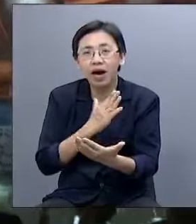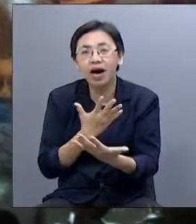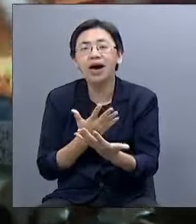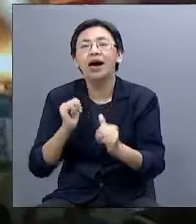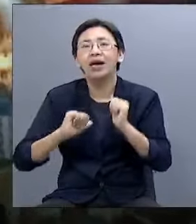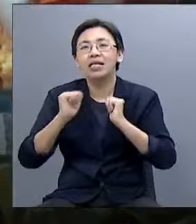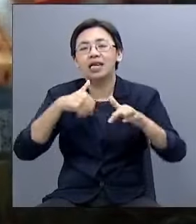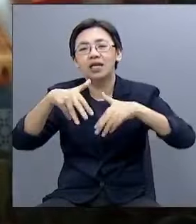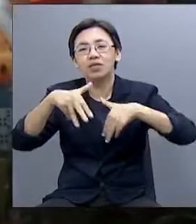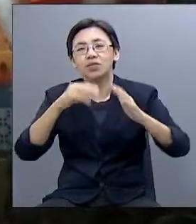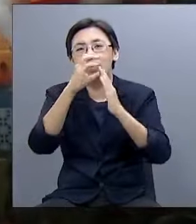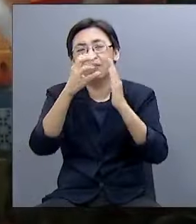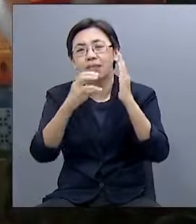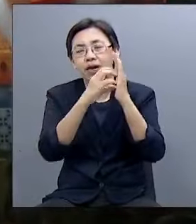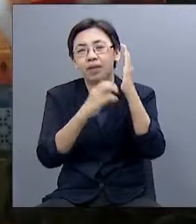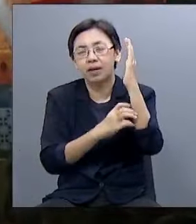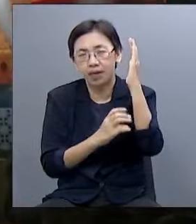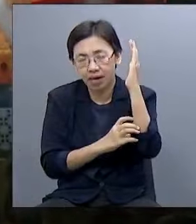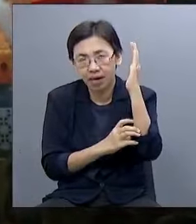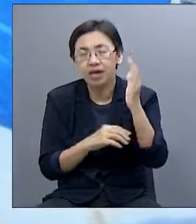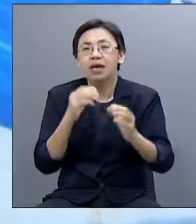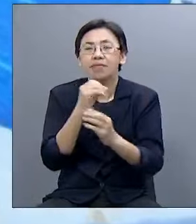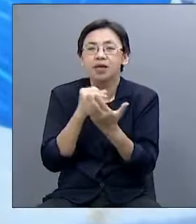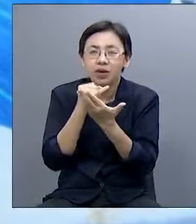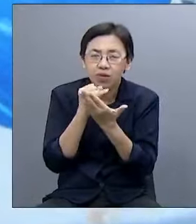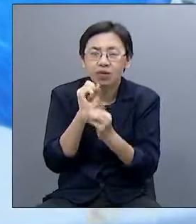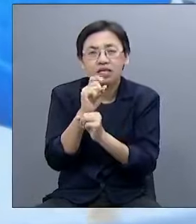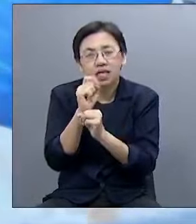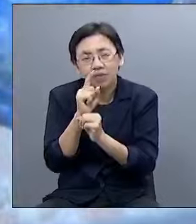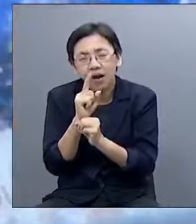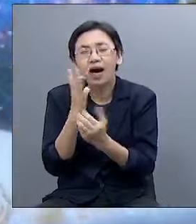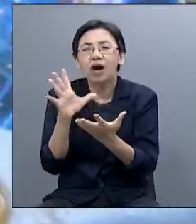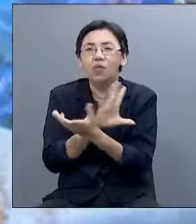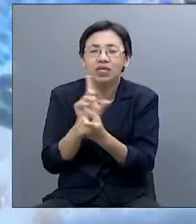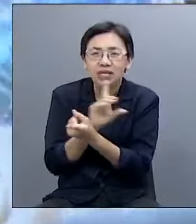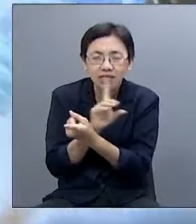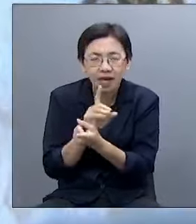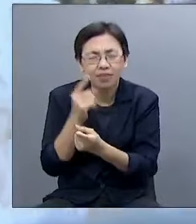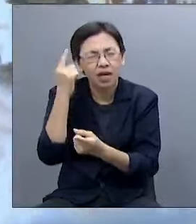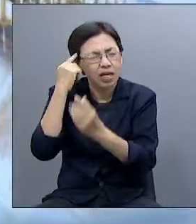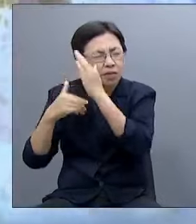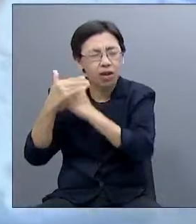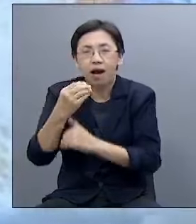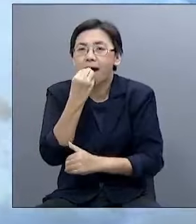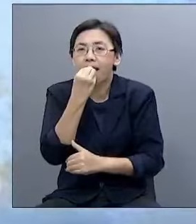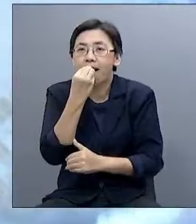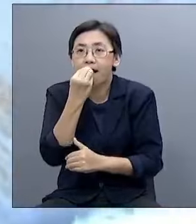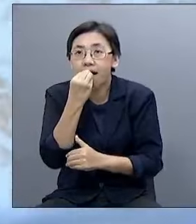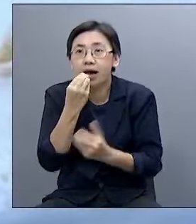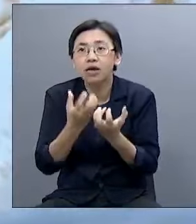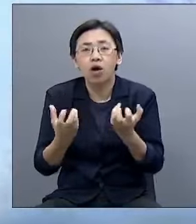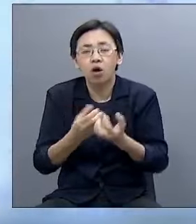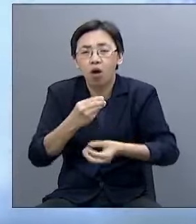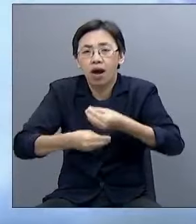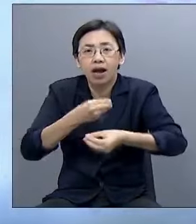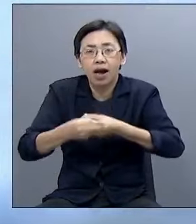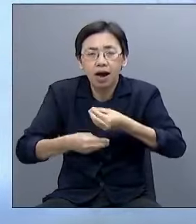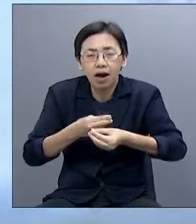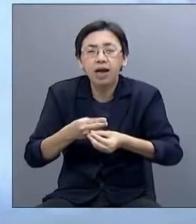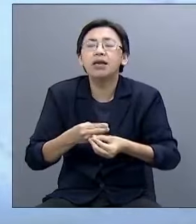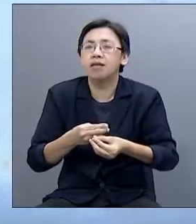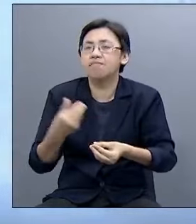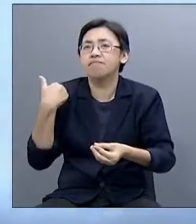ภาคกิจกรรมสาธิตศิลปะร่วมสมัยการสาธิตภูมิปัญญาด้านอาหารรวมถึงการจำหน่ายผลิตภัณฑ์ทางวัฒนธรรมด้วย